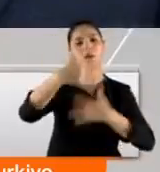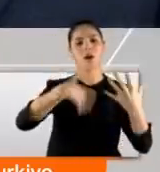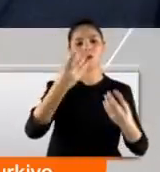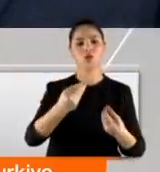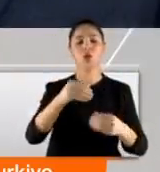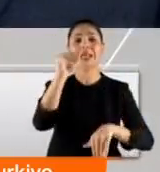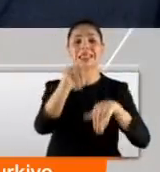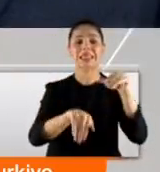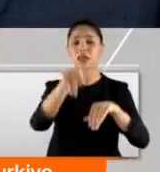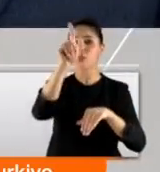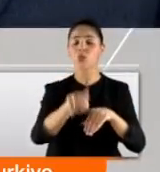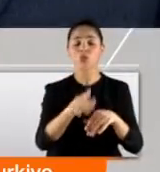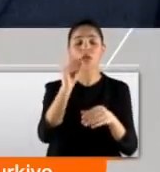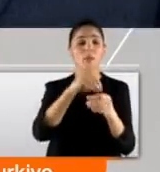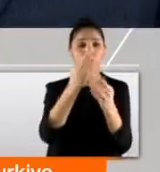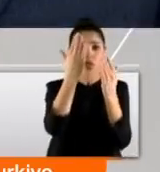Seçimler daha gündemde yokken